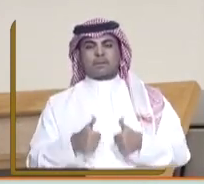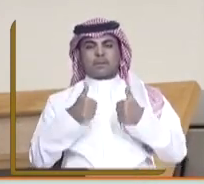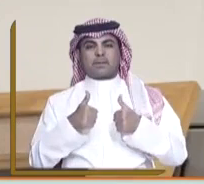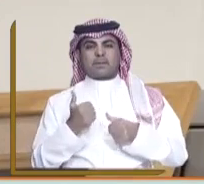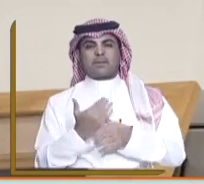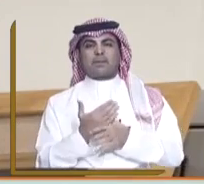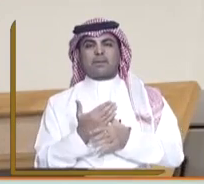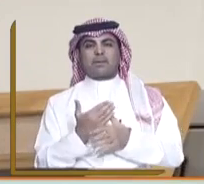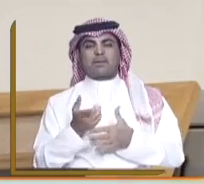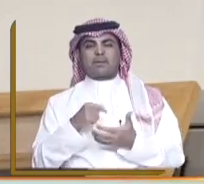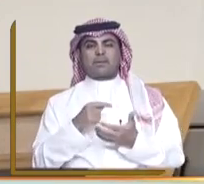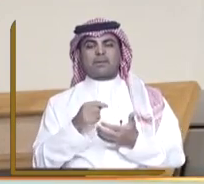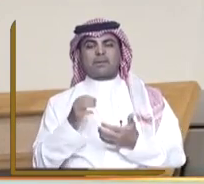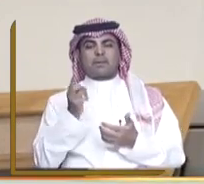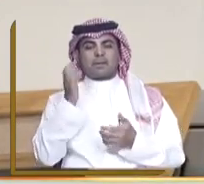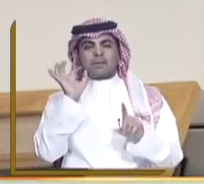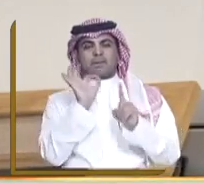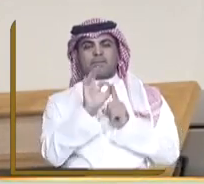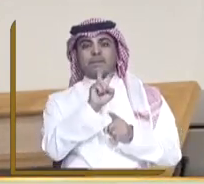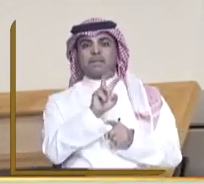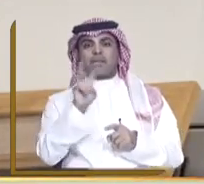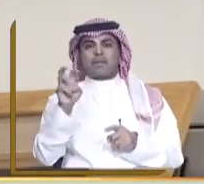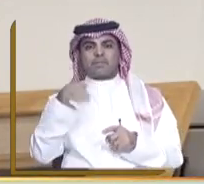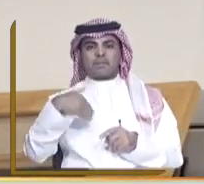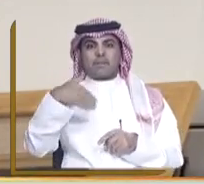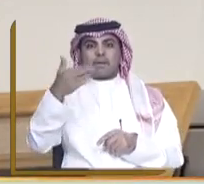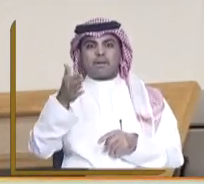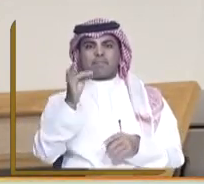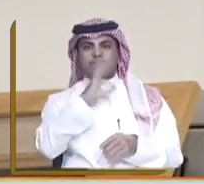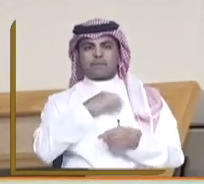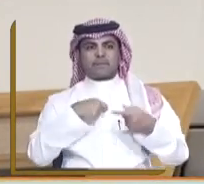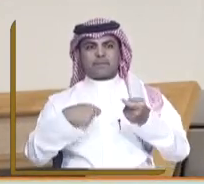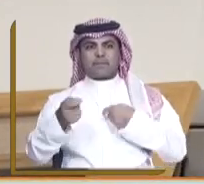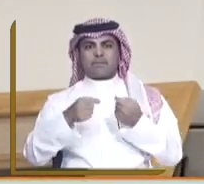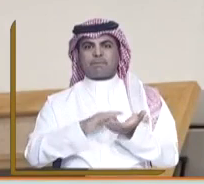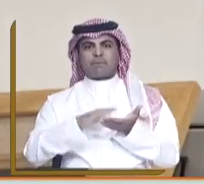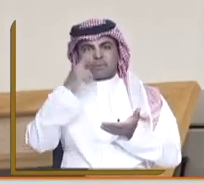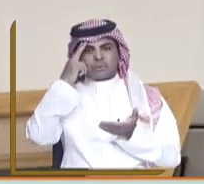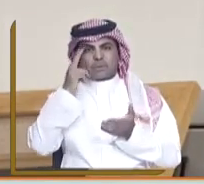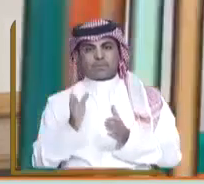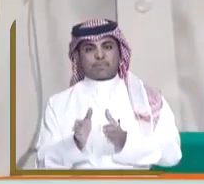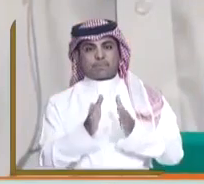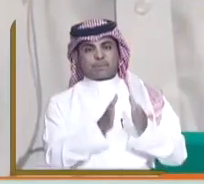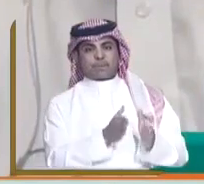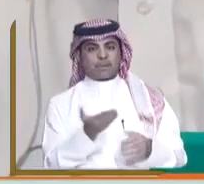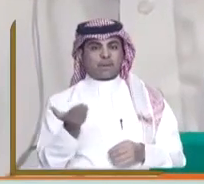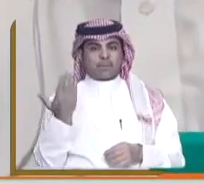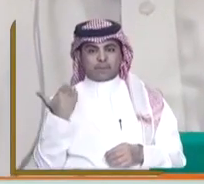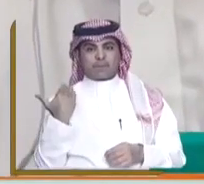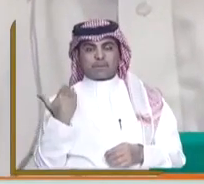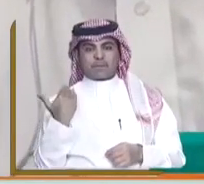لديه يعني رؤيه واضحه للفرص الاستثماريه الموجوده المملكه سبق وايضا نوهنا من